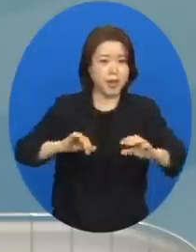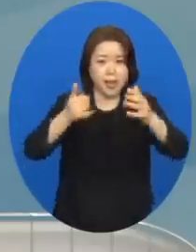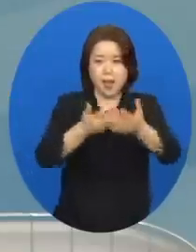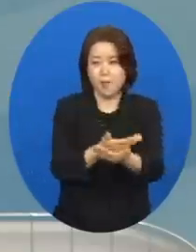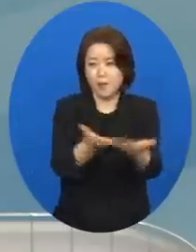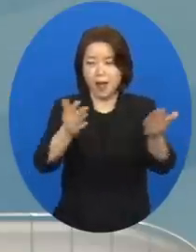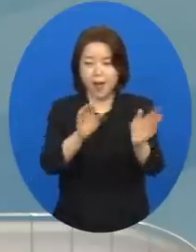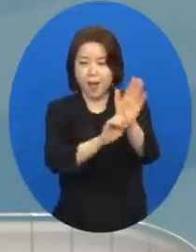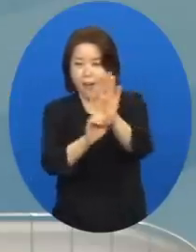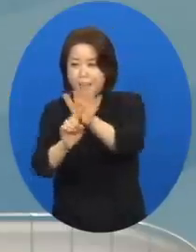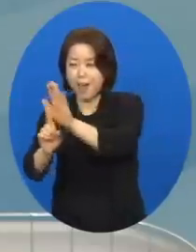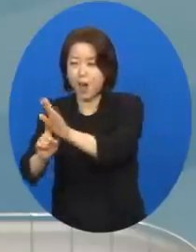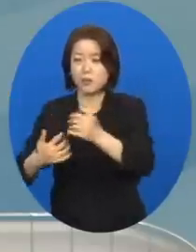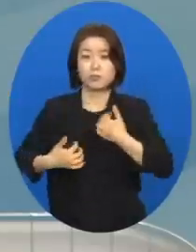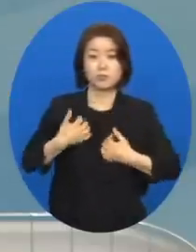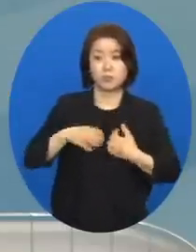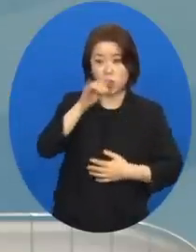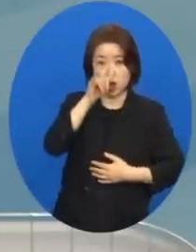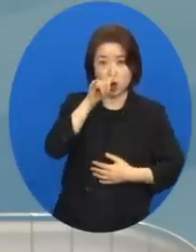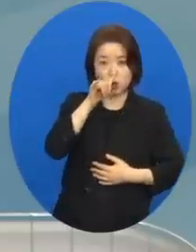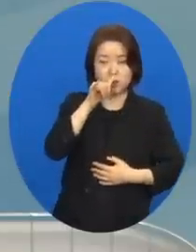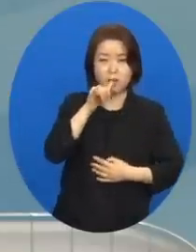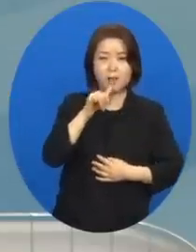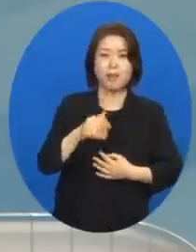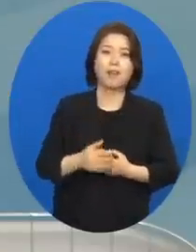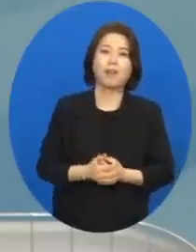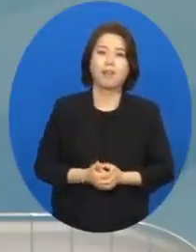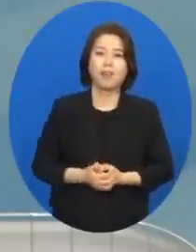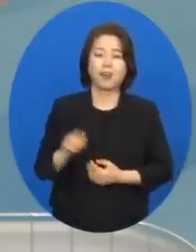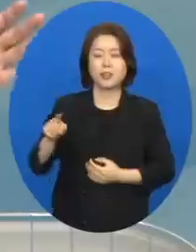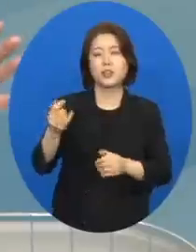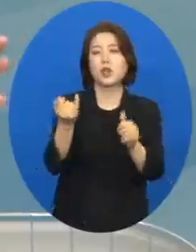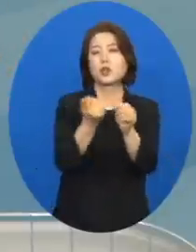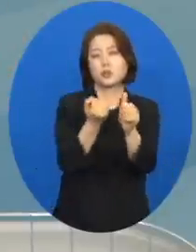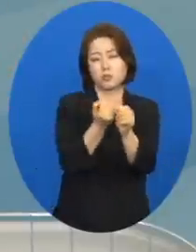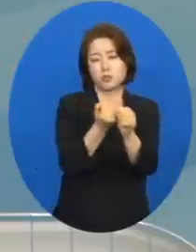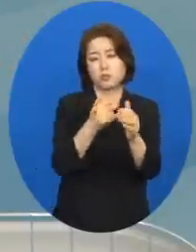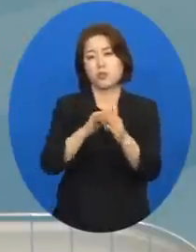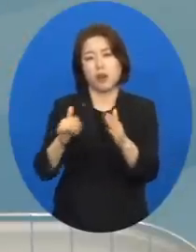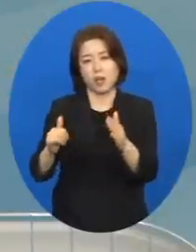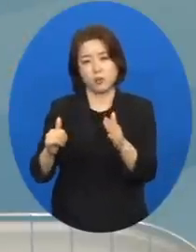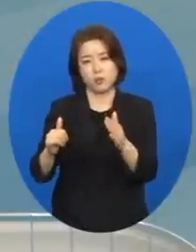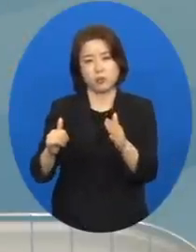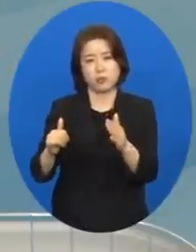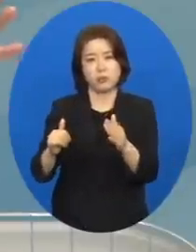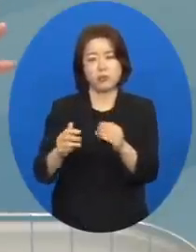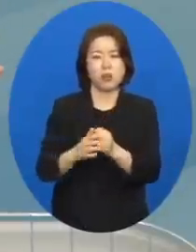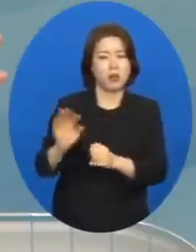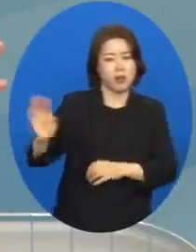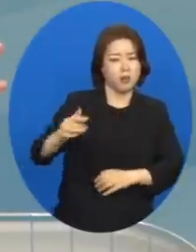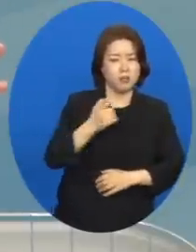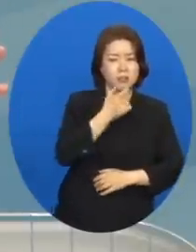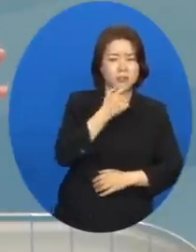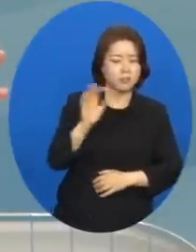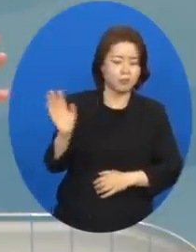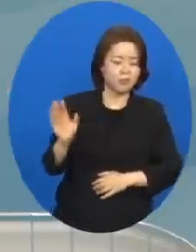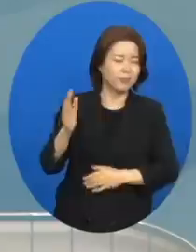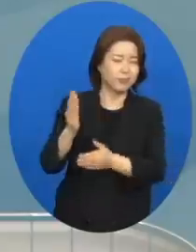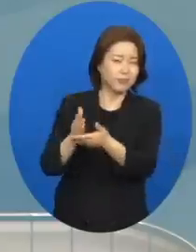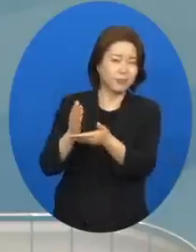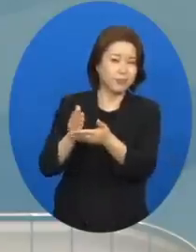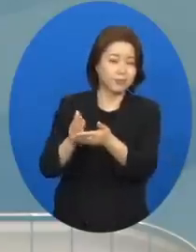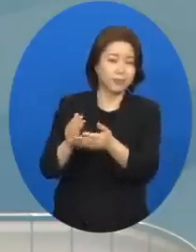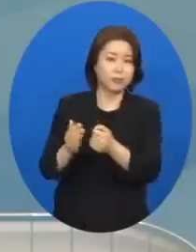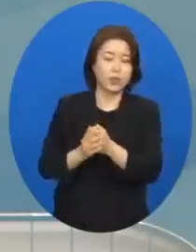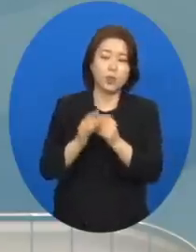다들 흥분해 있는데 그 부부와 가족들이 거부를 하는 거예요.